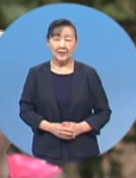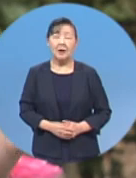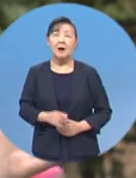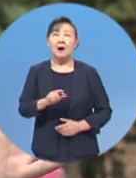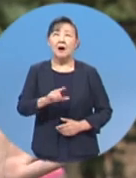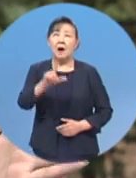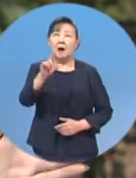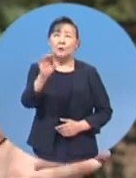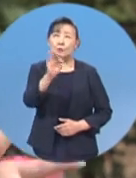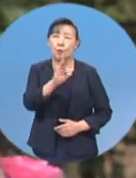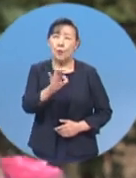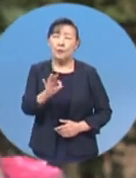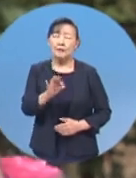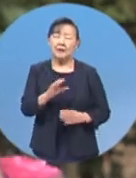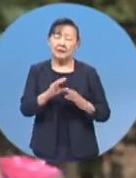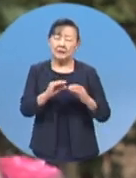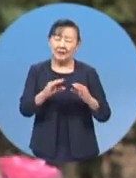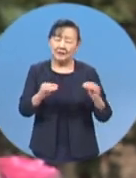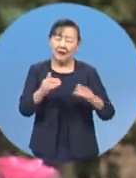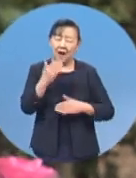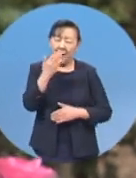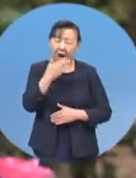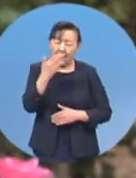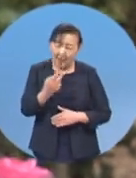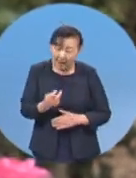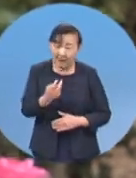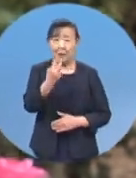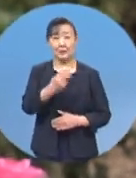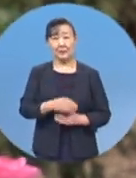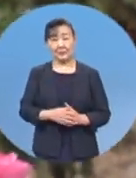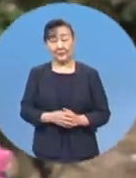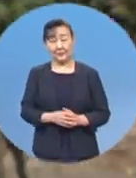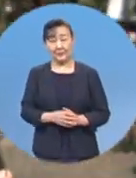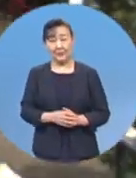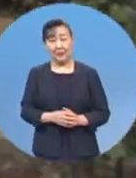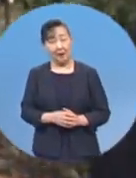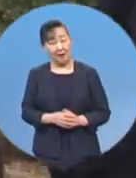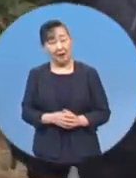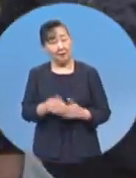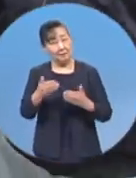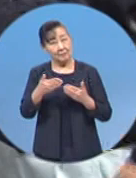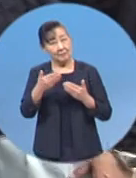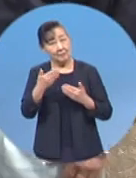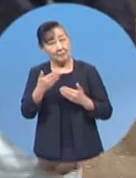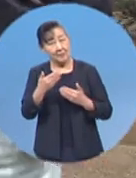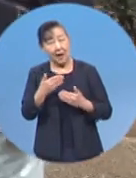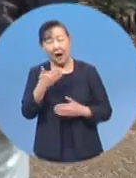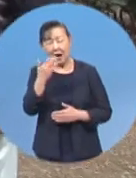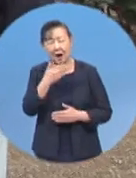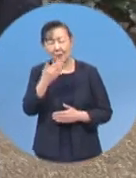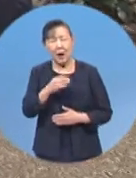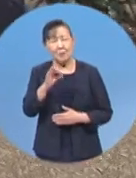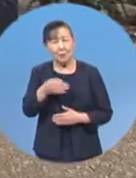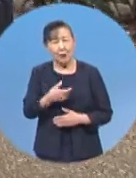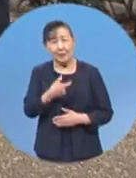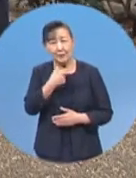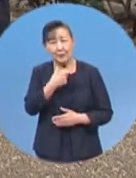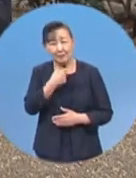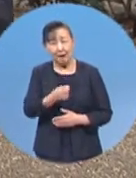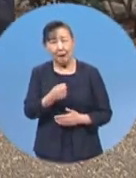上品で優しい甘い香りがします。なんだかこの香りを嗅いでいたら甘いものが食べたくなっちゃい